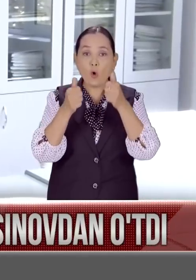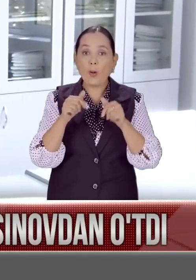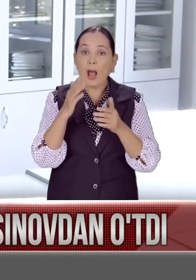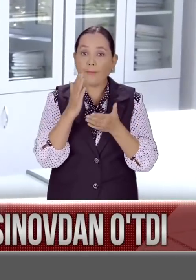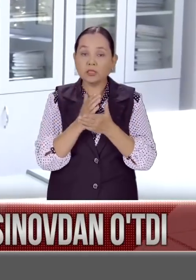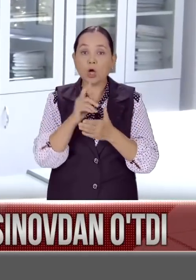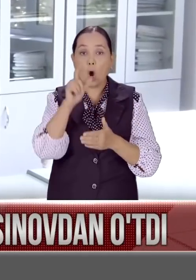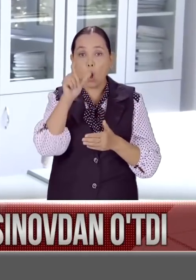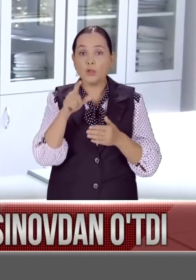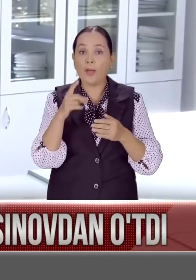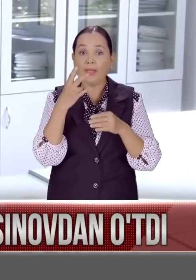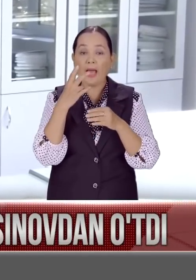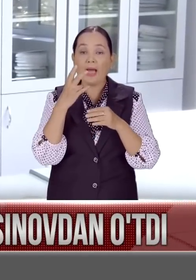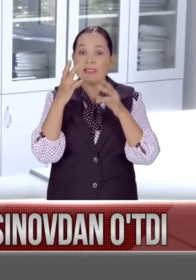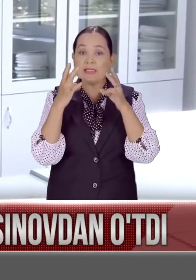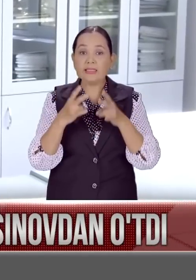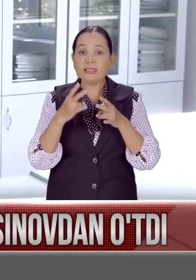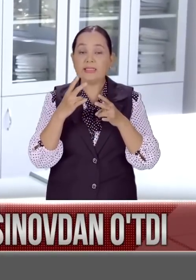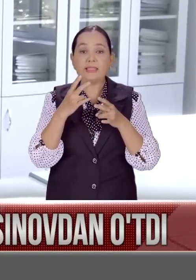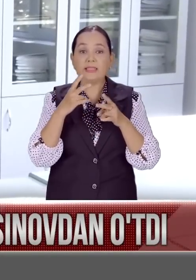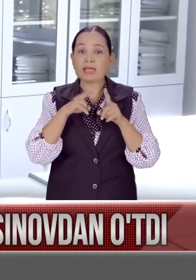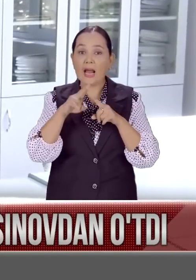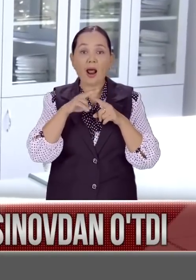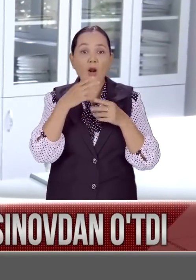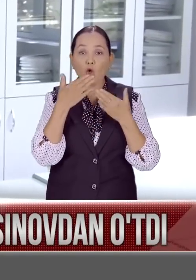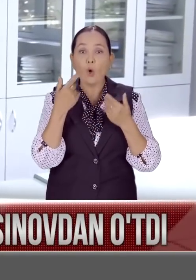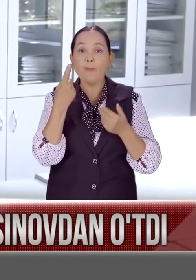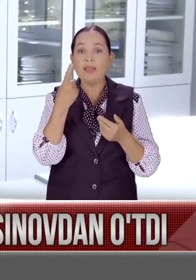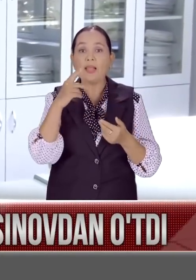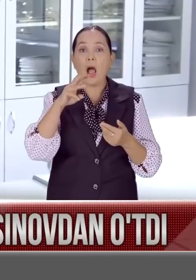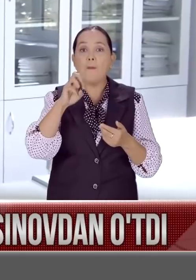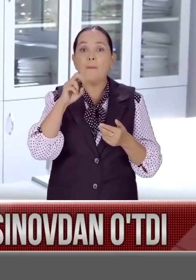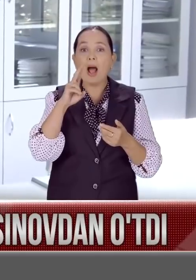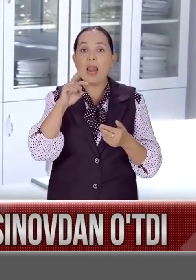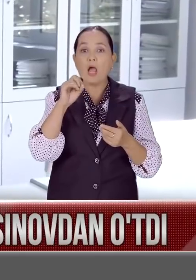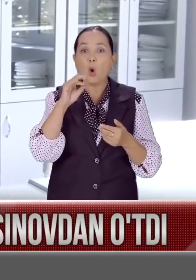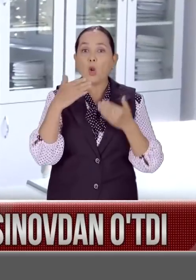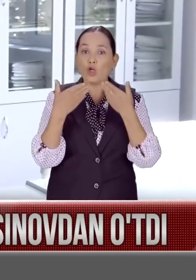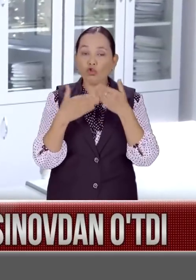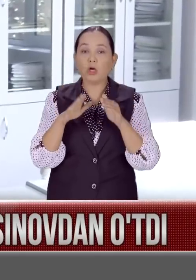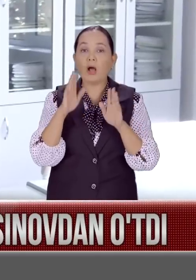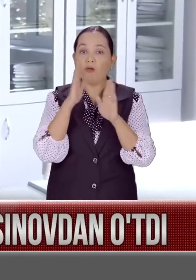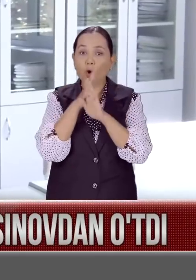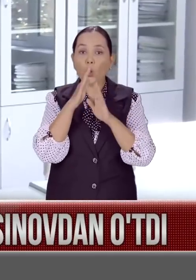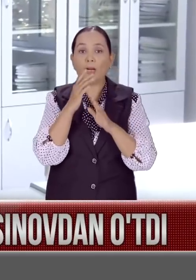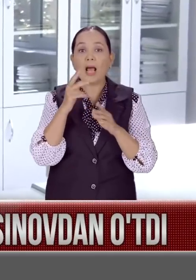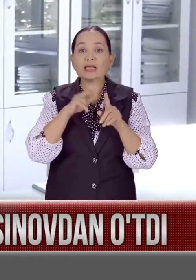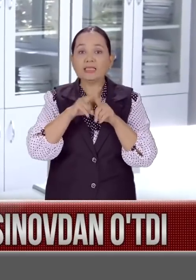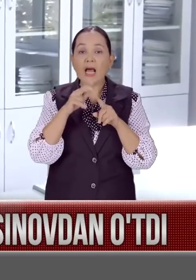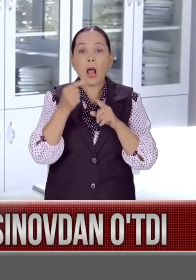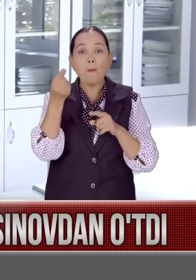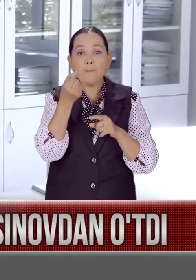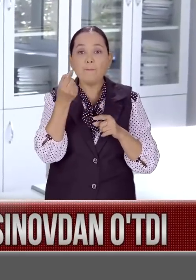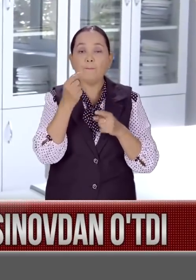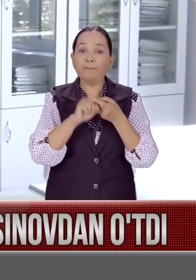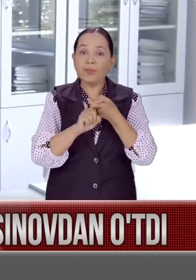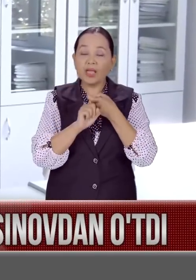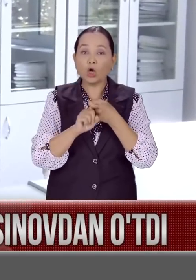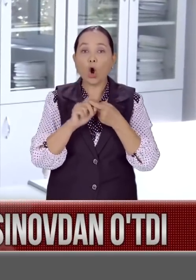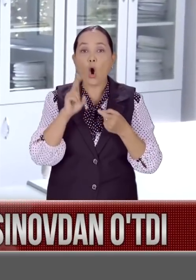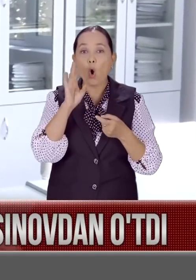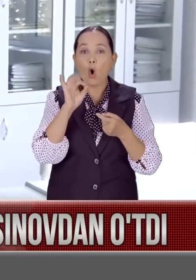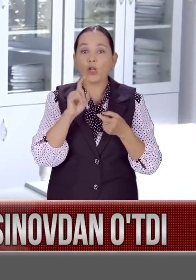bor. Odamga zarari yo'q. O'sha formula bilan bitta molekula chiqib, o'sha havodagi bor zararli moddalarni, bakteriya, mikrob va